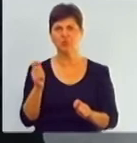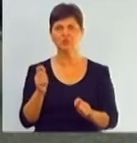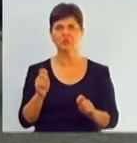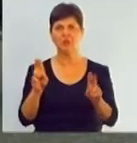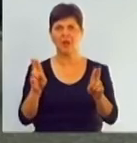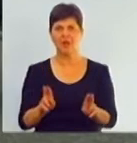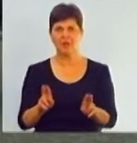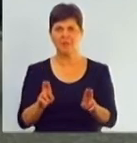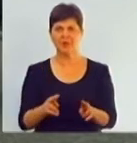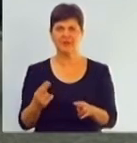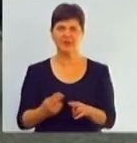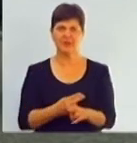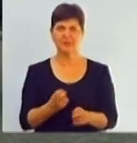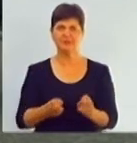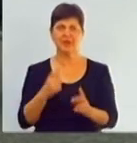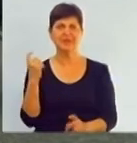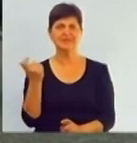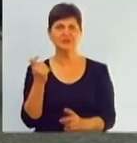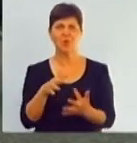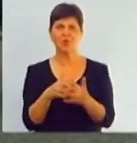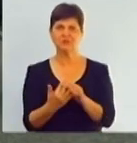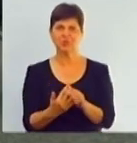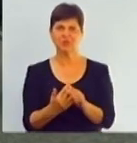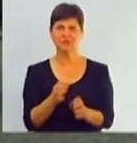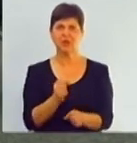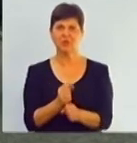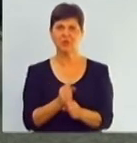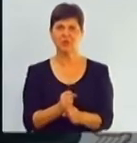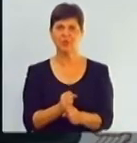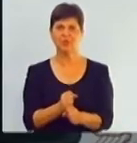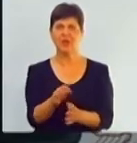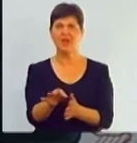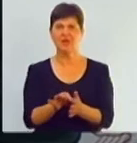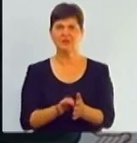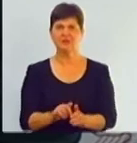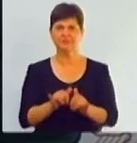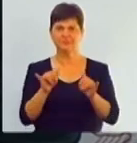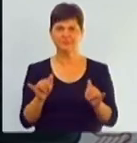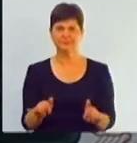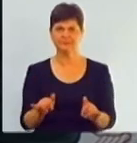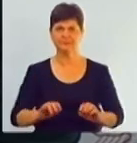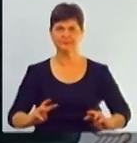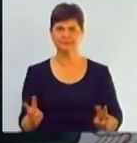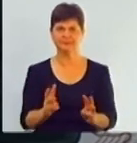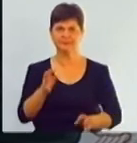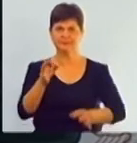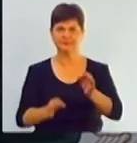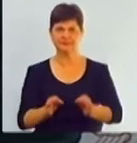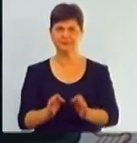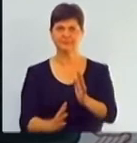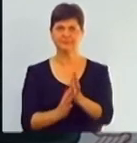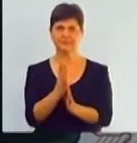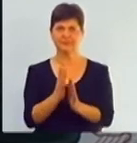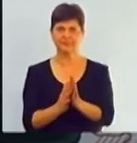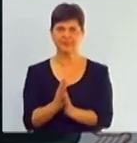вогнем під час сільськогосподарських робіт різко збільшується ризик виникнення пожеж в екосистемах, в лісах та